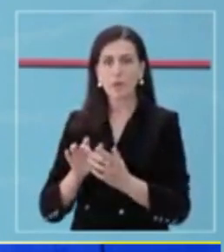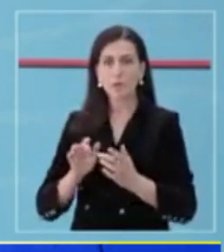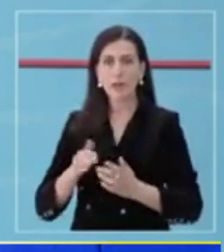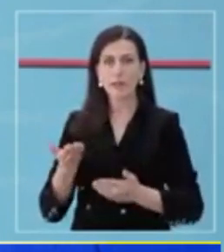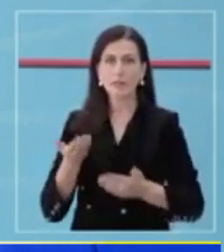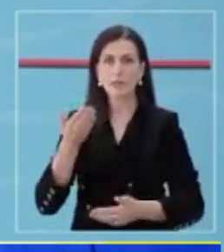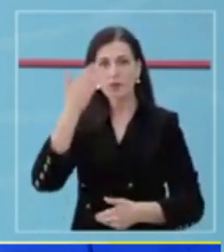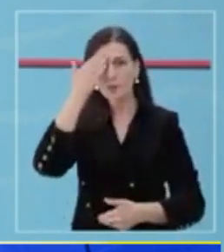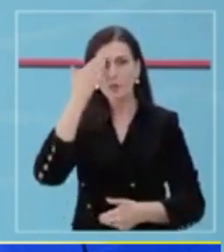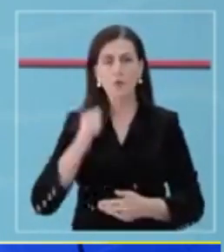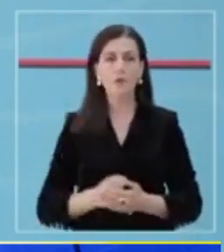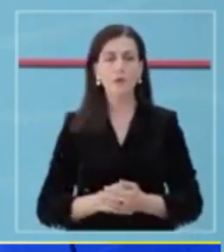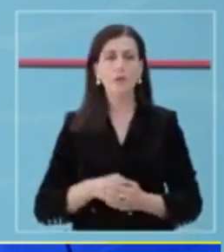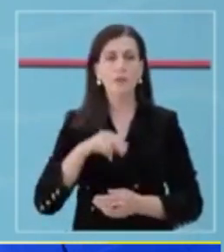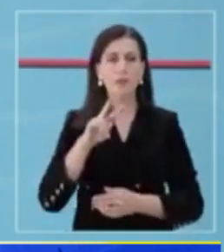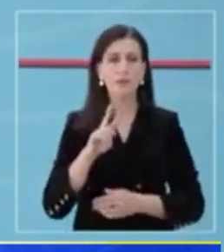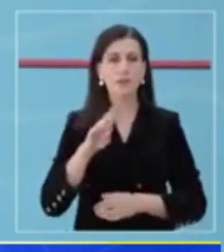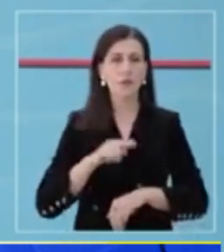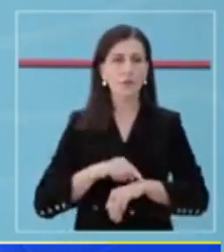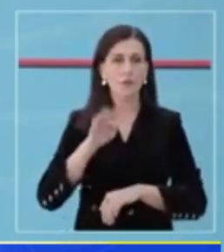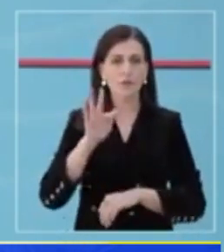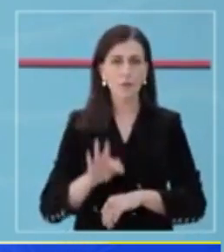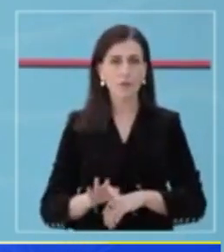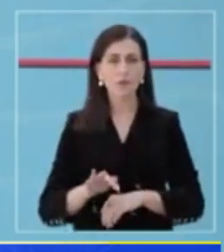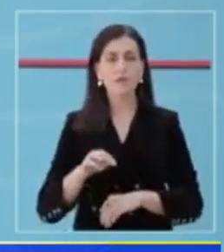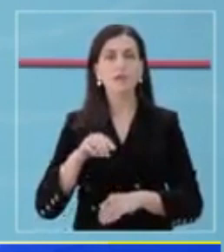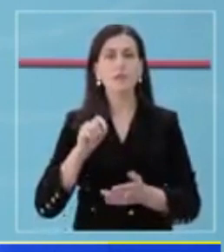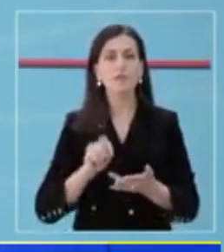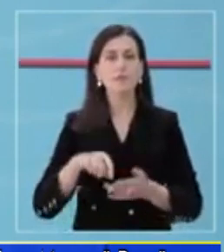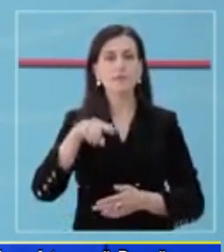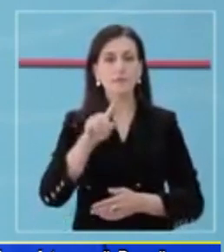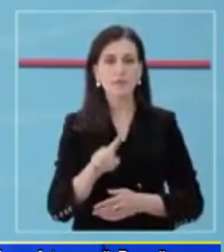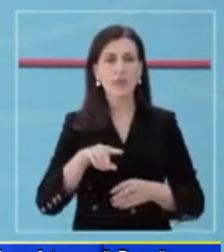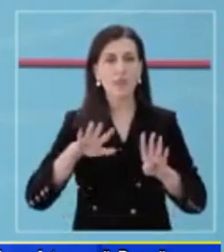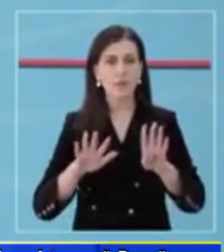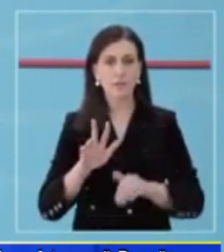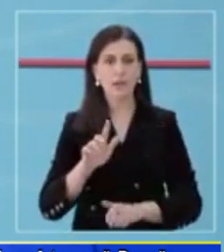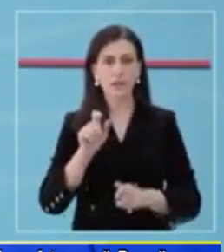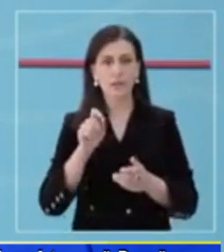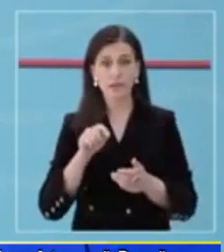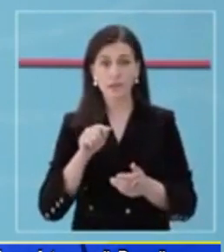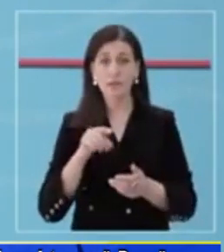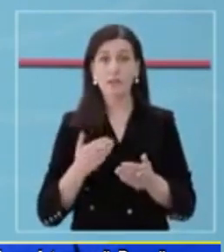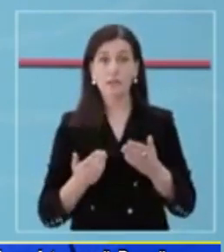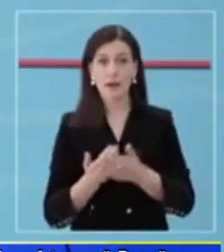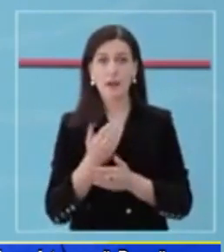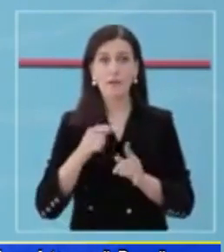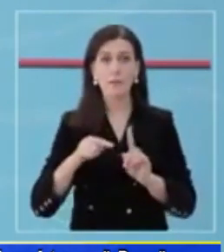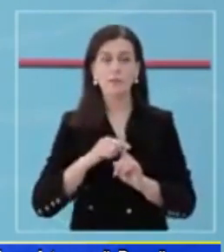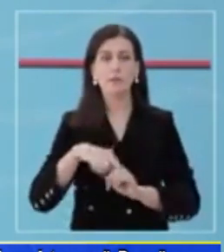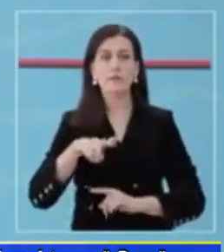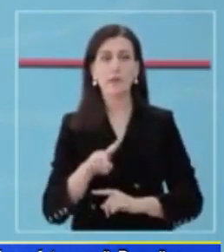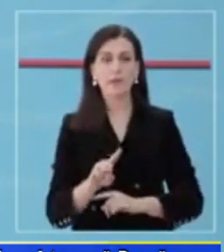gjyrimimin aktiv të rasteve. Gjatë 24 orëve të fundit janë kryer 193 testime, nga të cilat janë